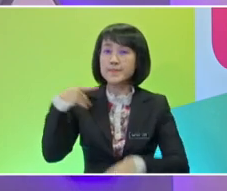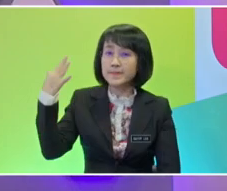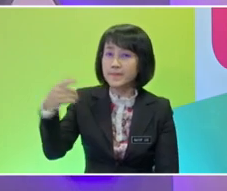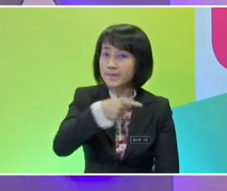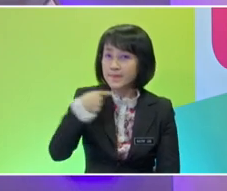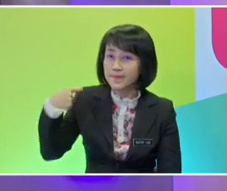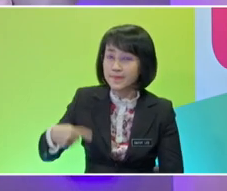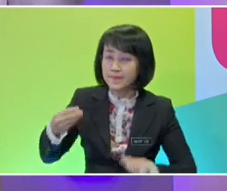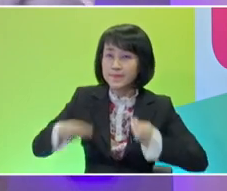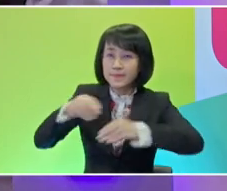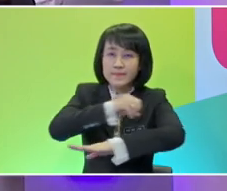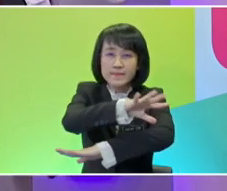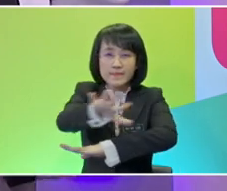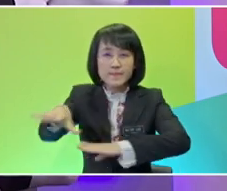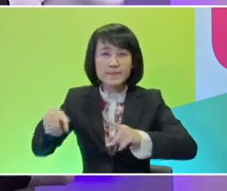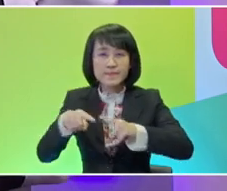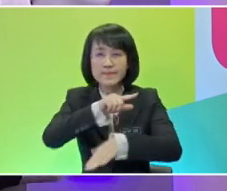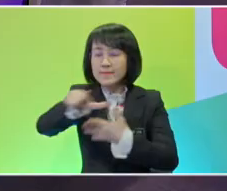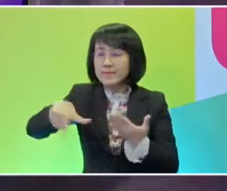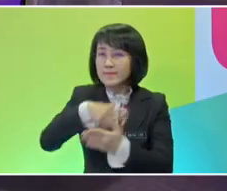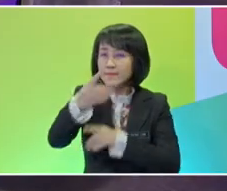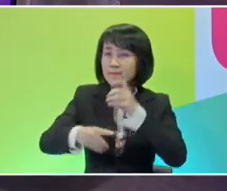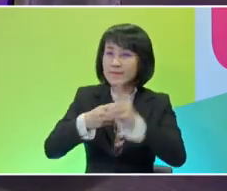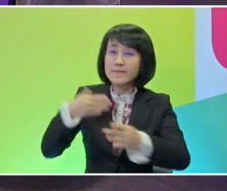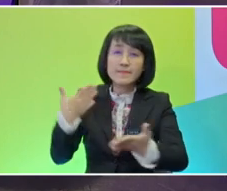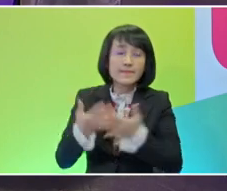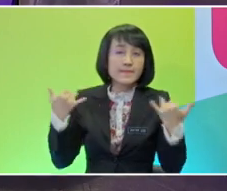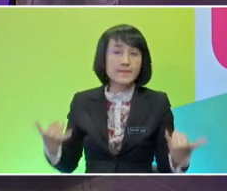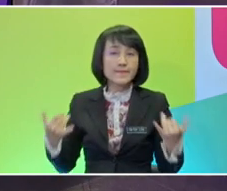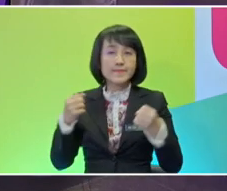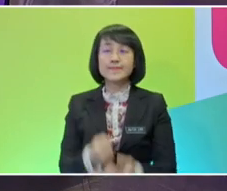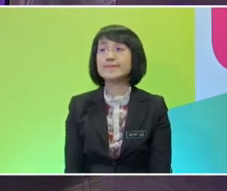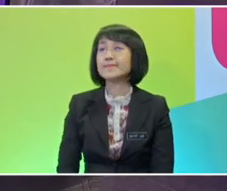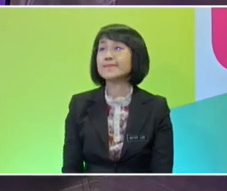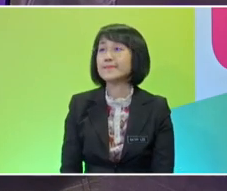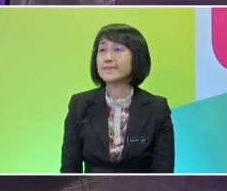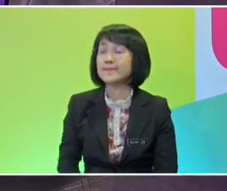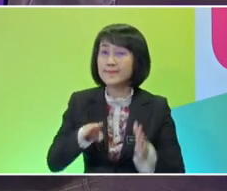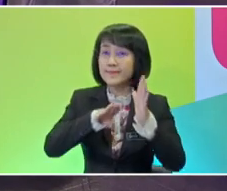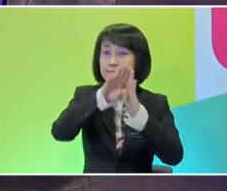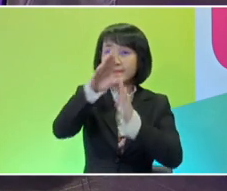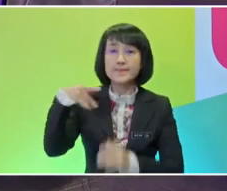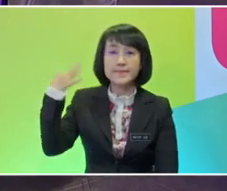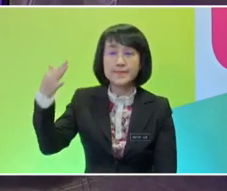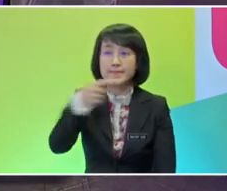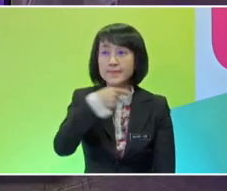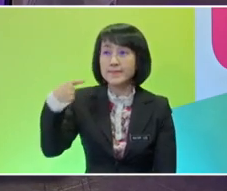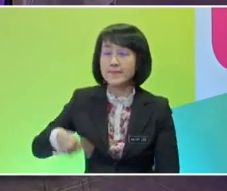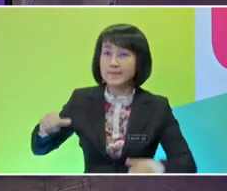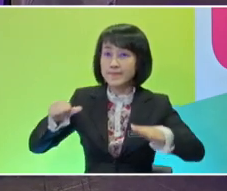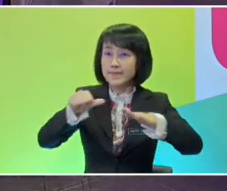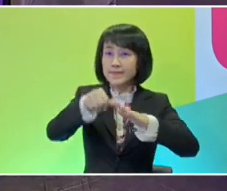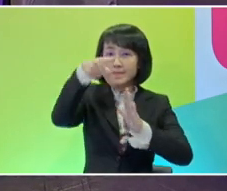kepada seluruh dunia hingga hari ini baik jadi pada hari ini kita tentang peningkatan tamadon sini dari aspek pendidikan